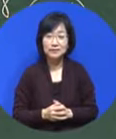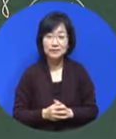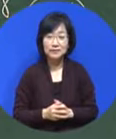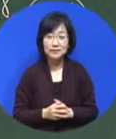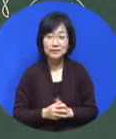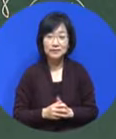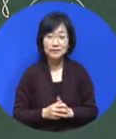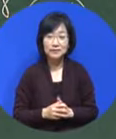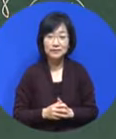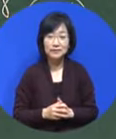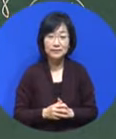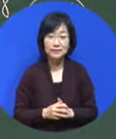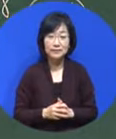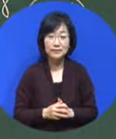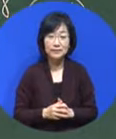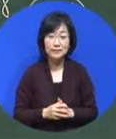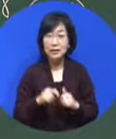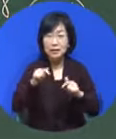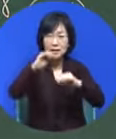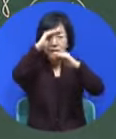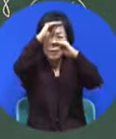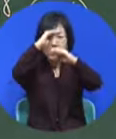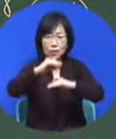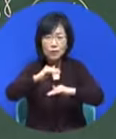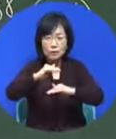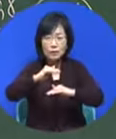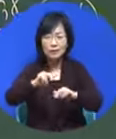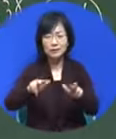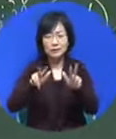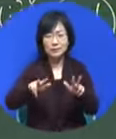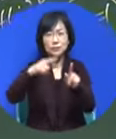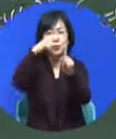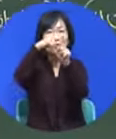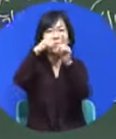그래서이이 교회에서 지금 안 가르치면 어디서